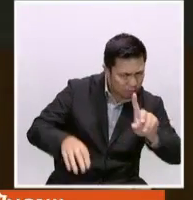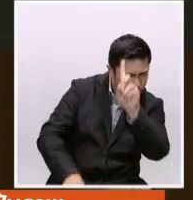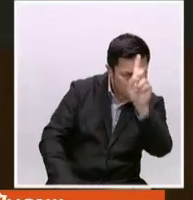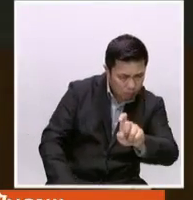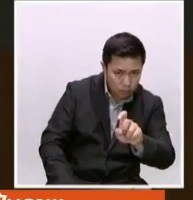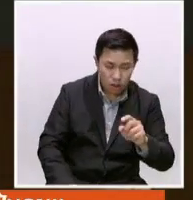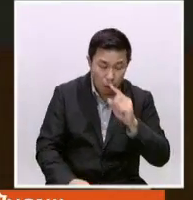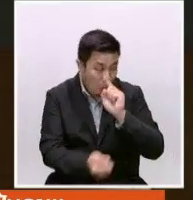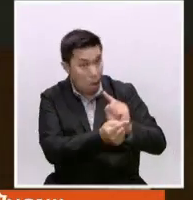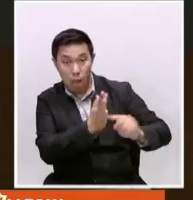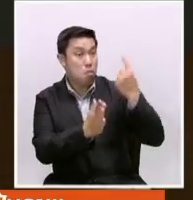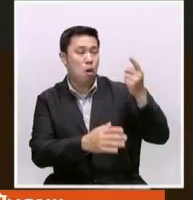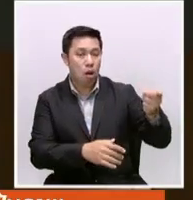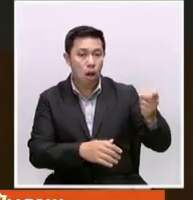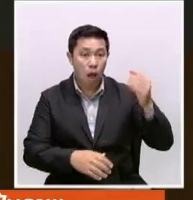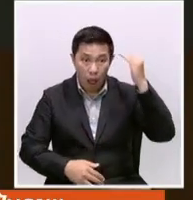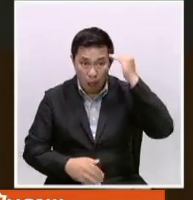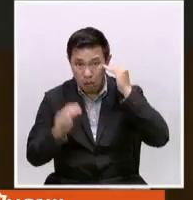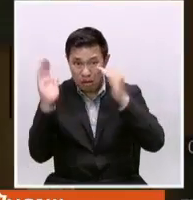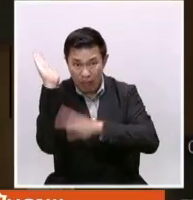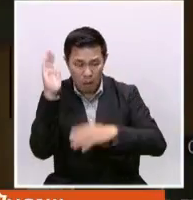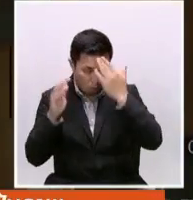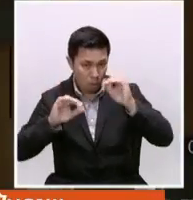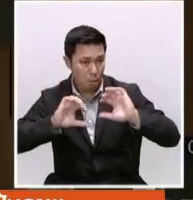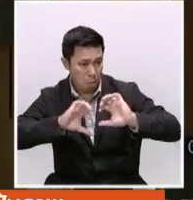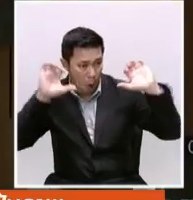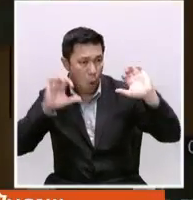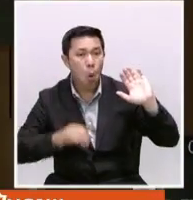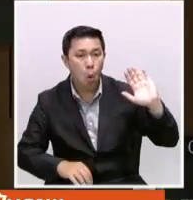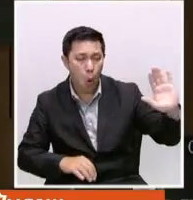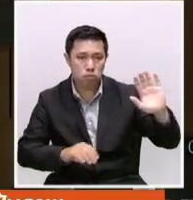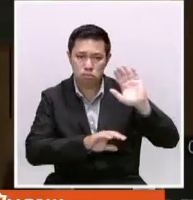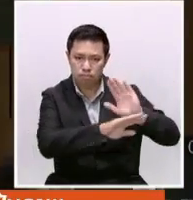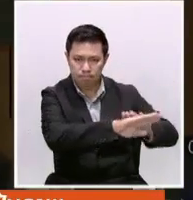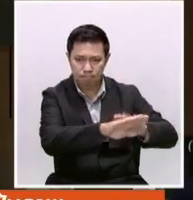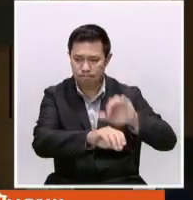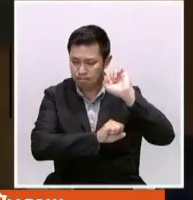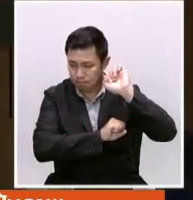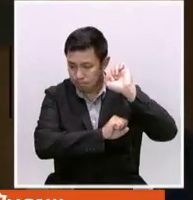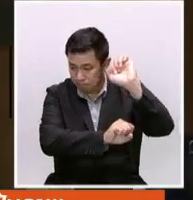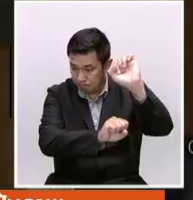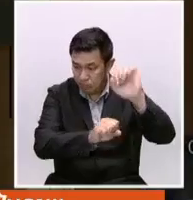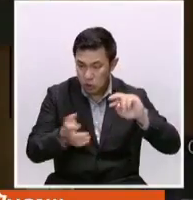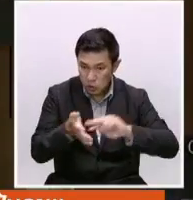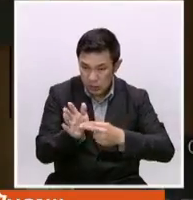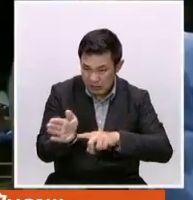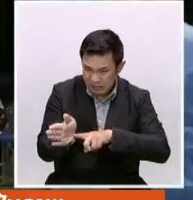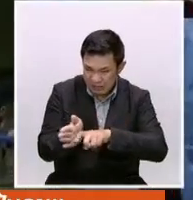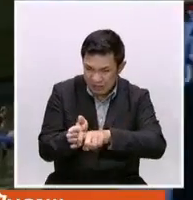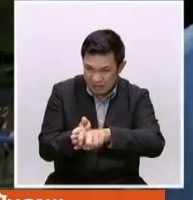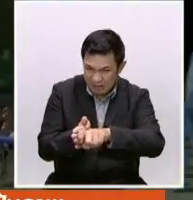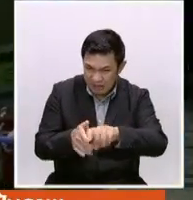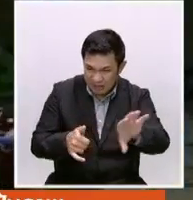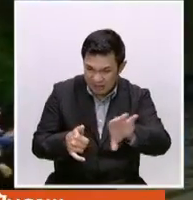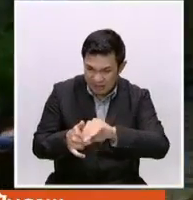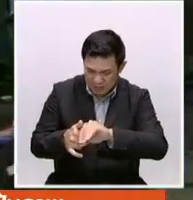สต้องสงสัยครั้งแรกของเกาหลีใต้เกิดขึ้นหลังจากรัฐบาลเกาหลีใต้เพิ่งประกาศเตือนภัยฝีดาดลิงระดับต่ำสุดจากทั้งหมด4ระ